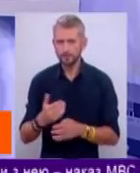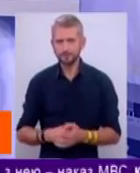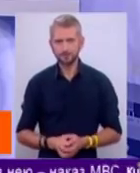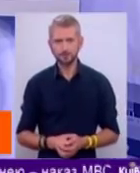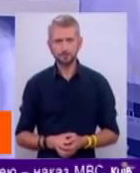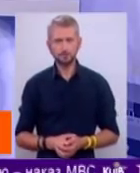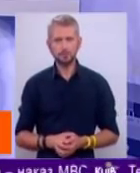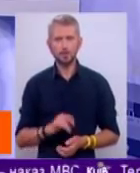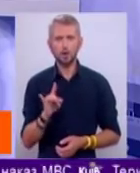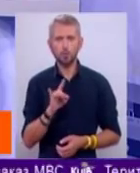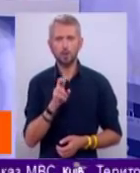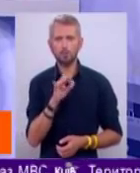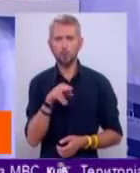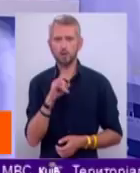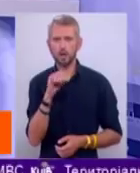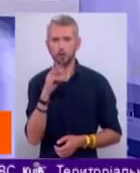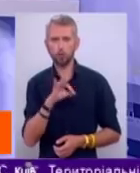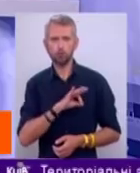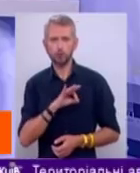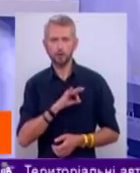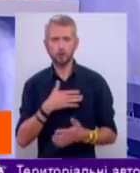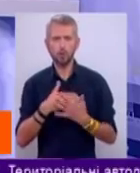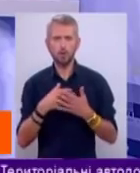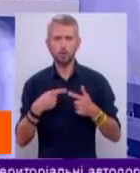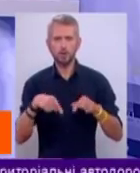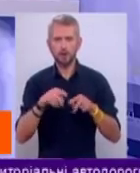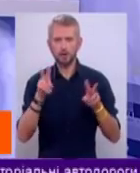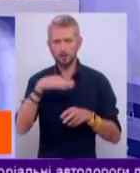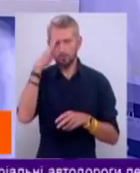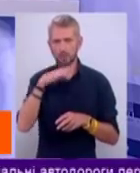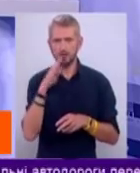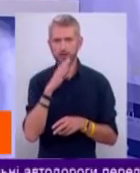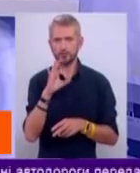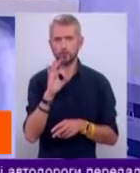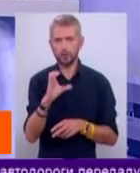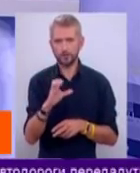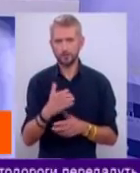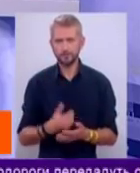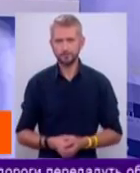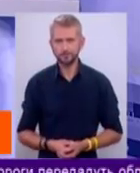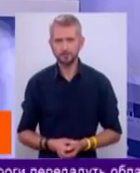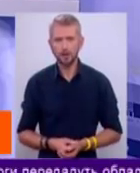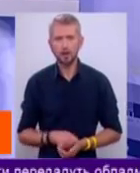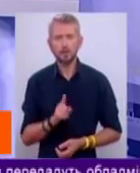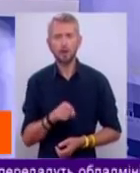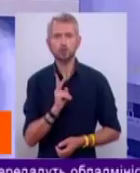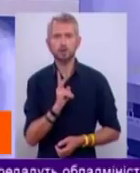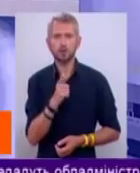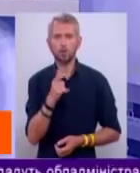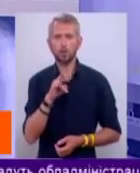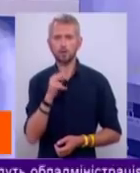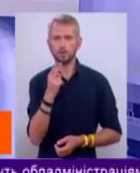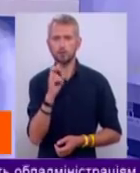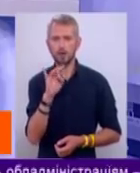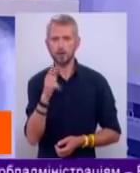вечір. Роман Бондаренко, юрист громадської організації «Батьки СОС». Пане Романе, вітаю вас. Добрий вечір. А також Катерина